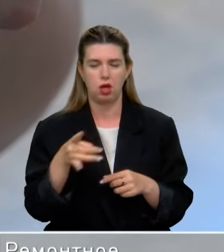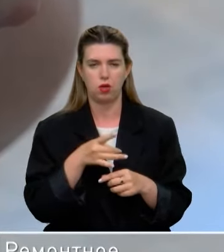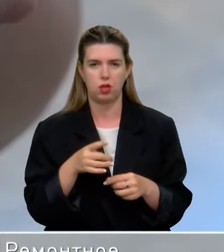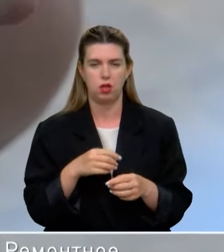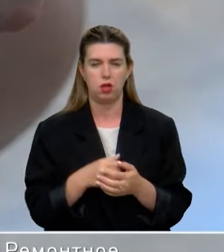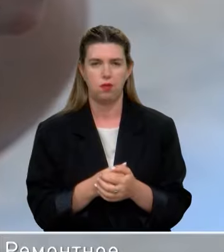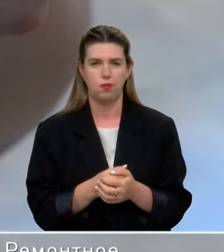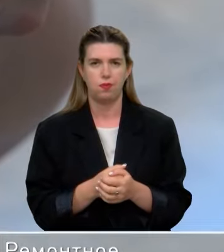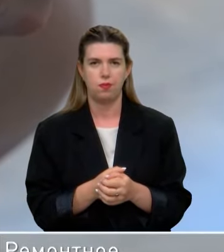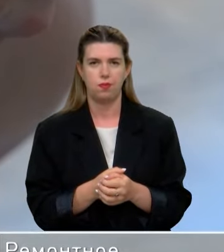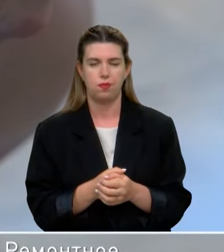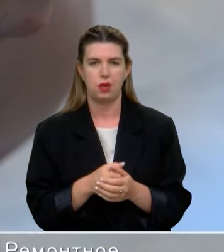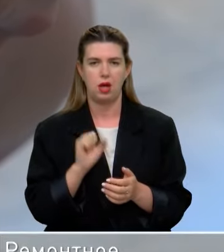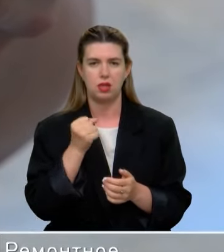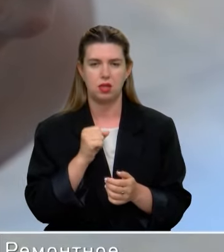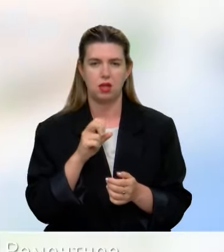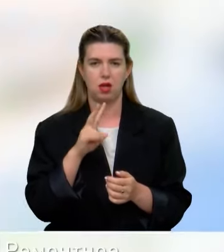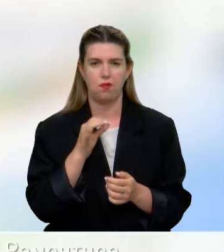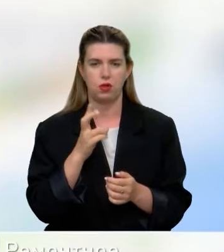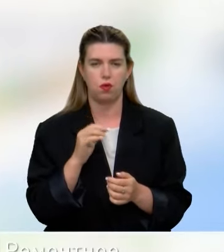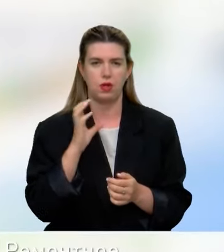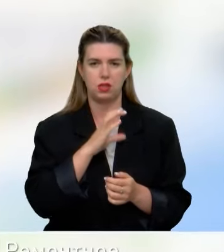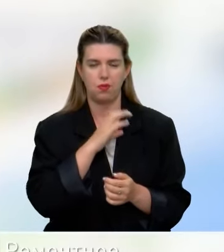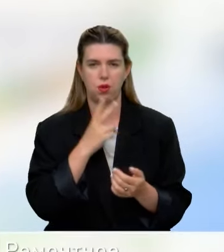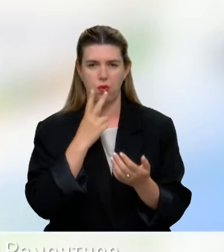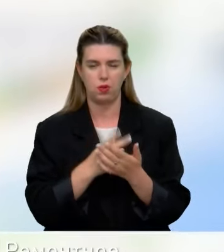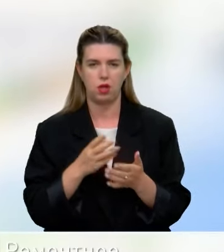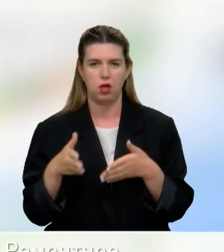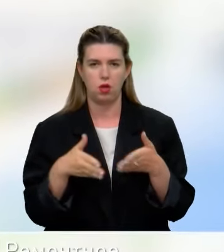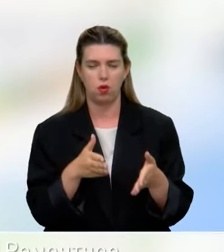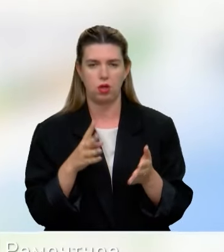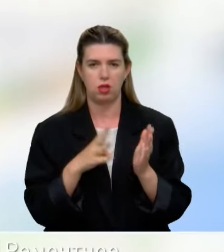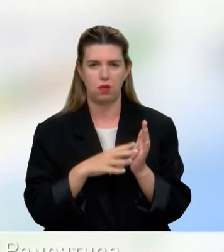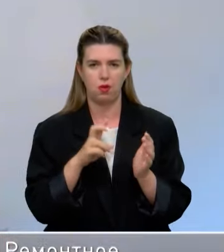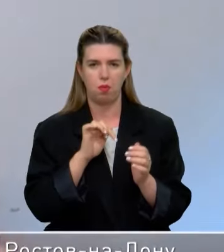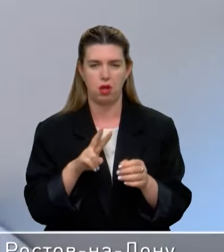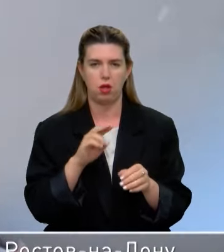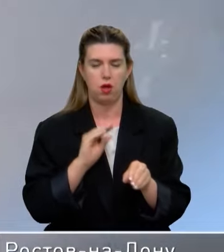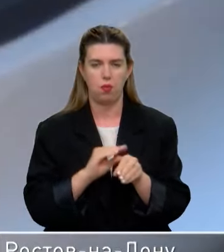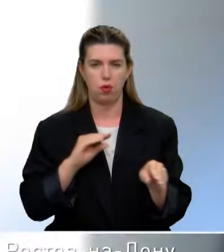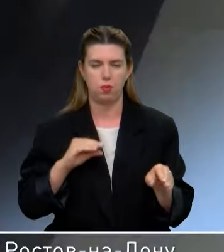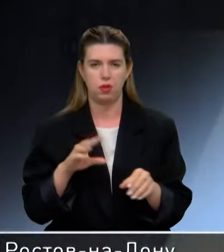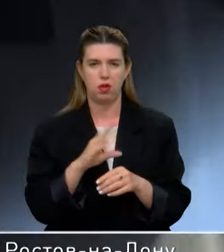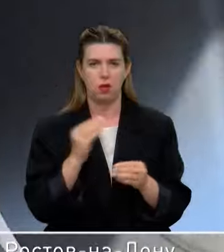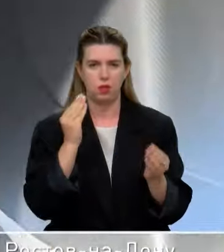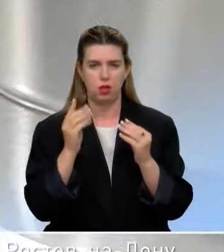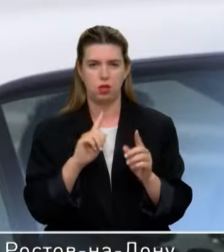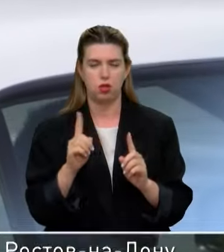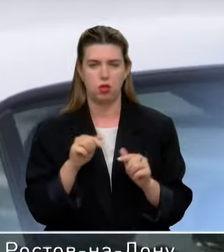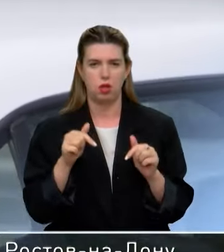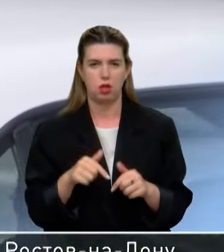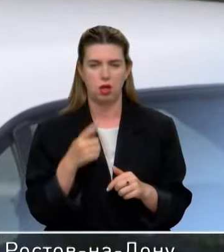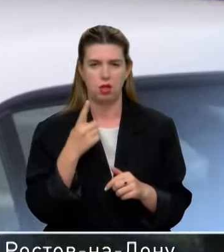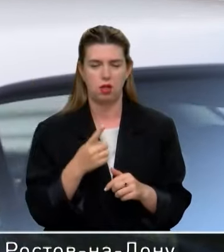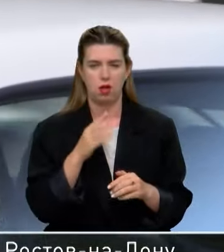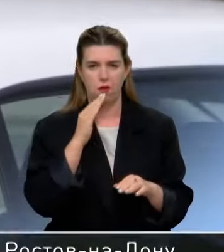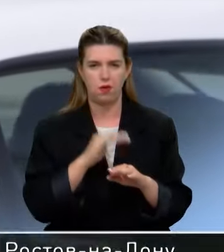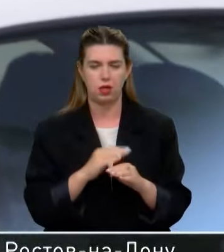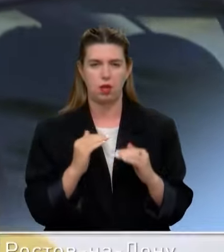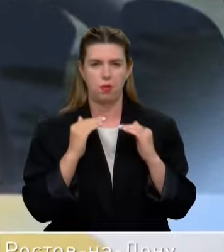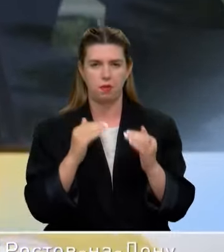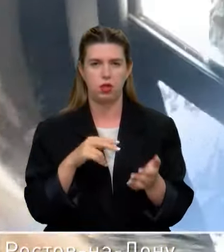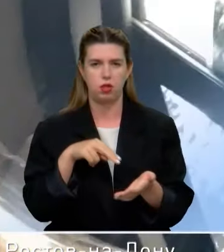александровку ливенцов Северный Судя по онлайн картам на дорогах девятибально пробки таксисты предполагают что это один из факторов